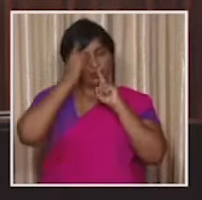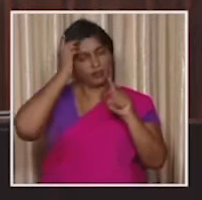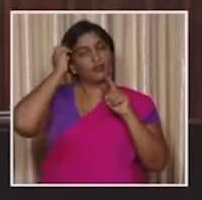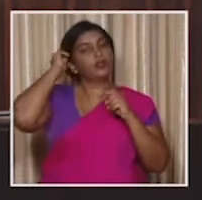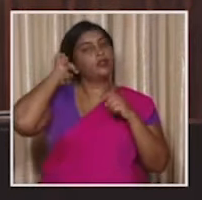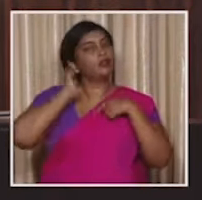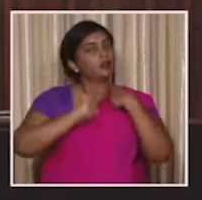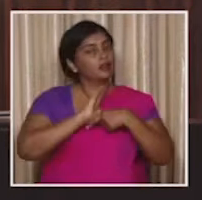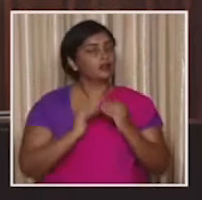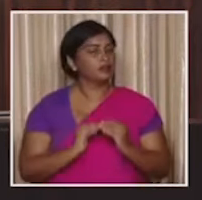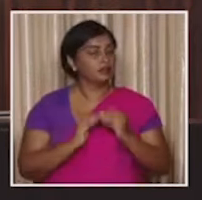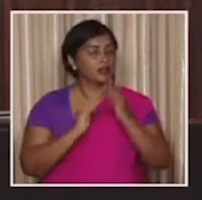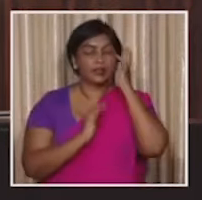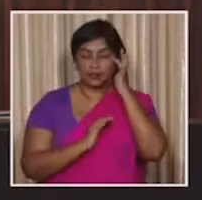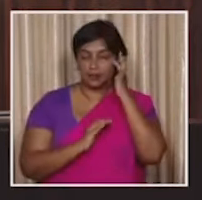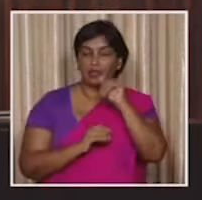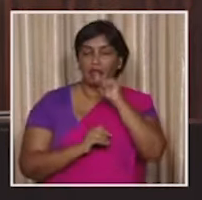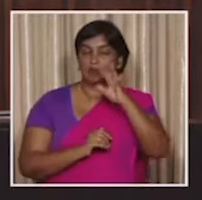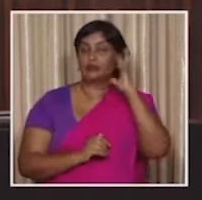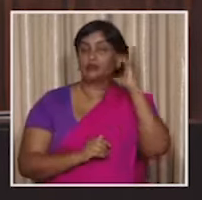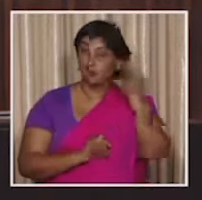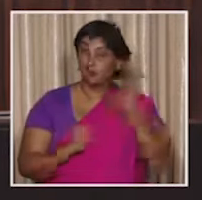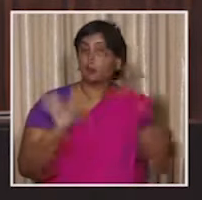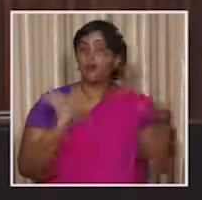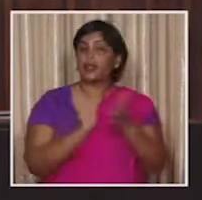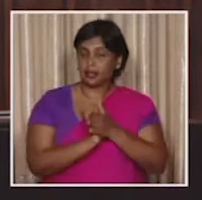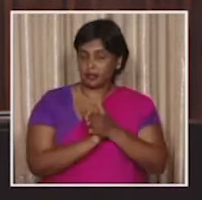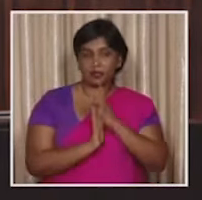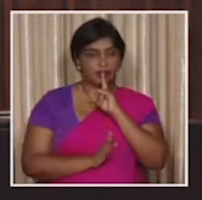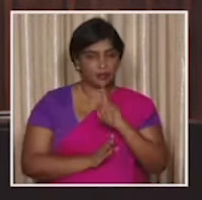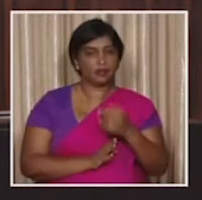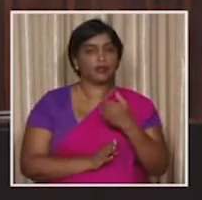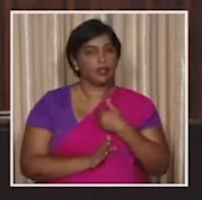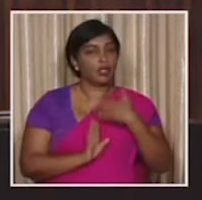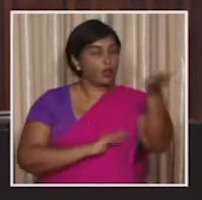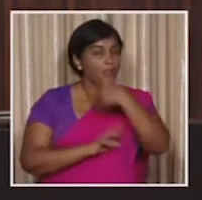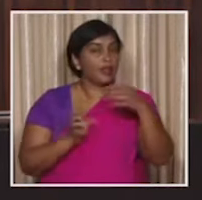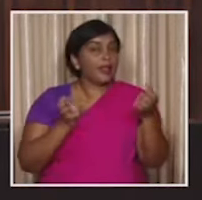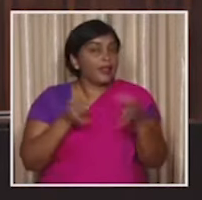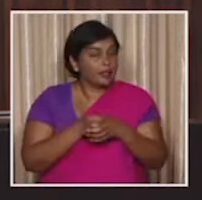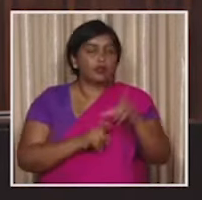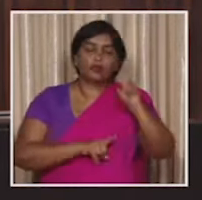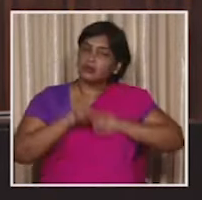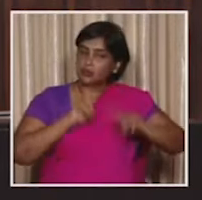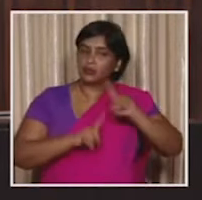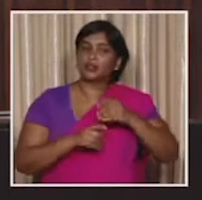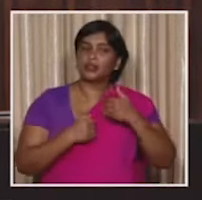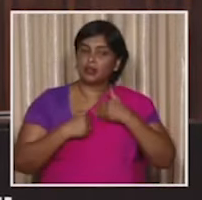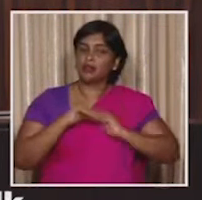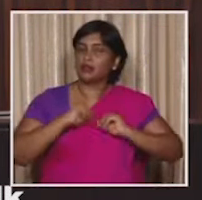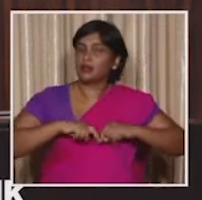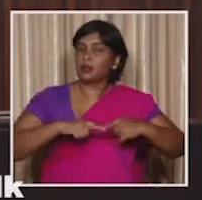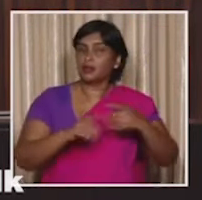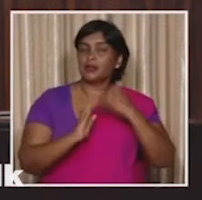රට ගොඩනැංවීමේ සිහිනය සැබෑ කරගන්න එකට එකතු වෙන්න කියලයි. අපි එකට එකතුව සාකච්ඡා කරමු. අප මේ ක්‍රියාත්මක